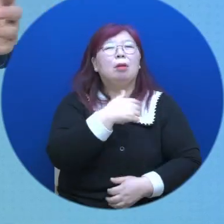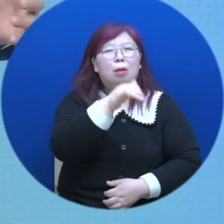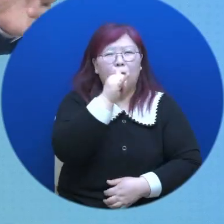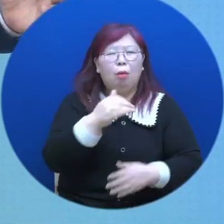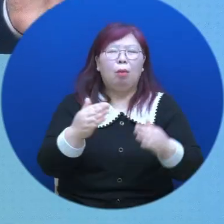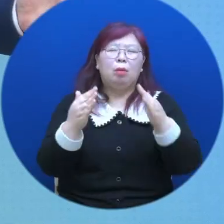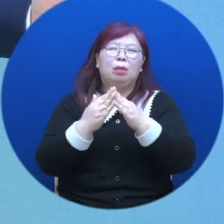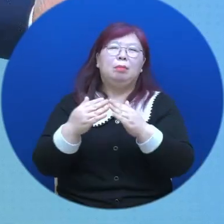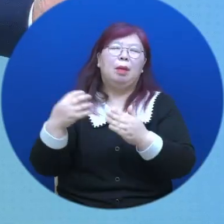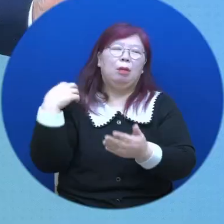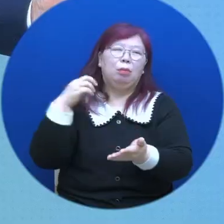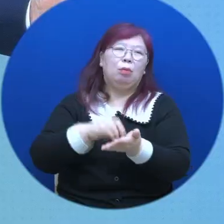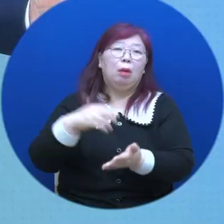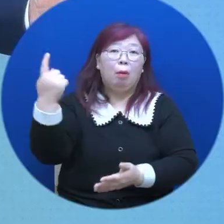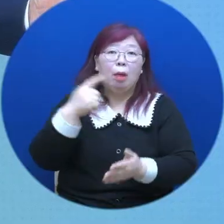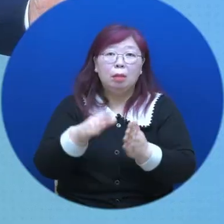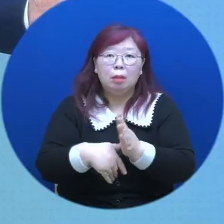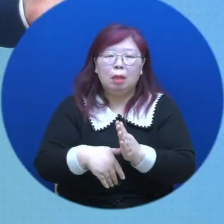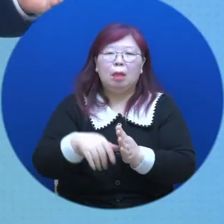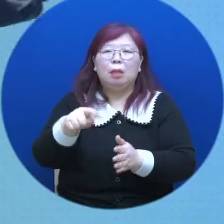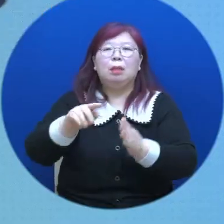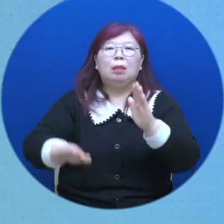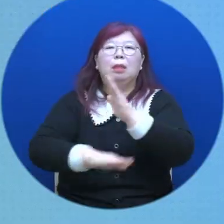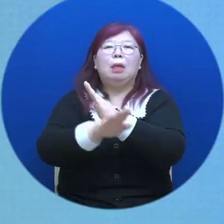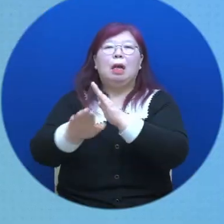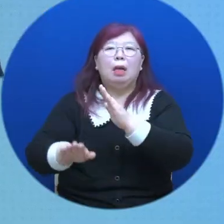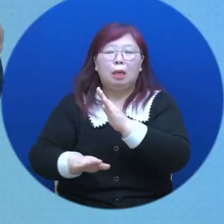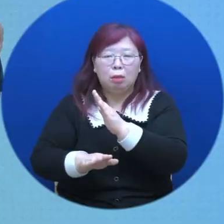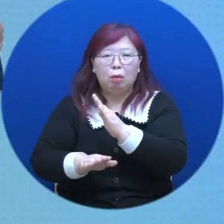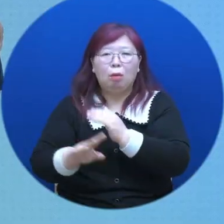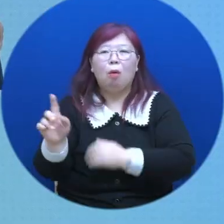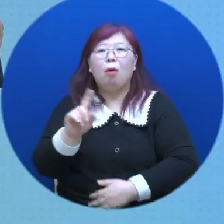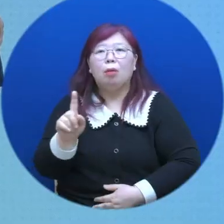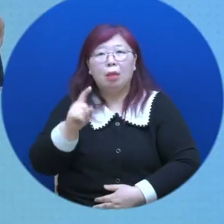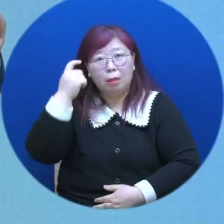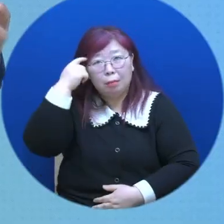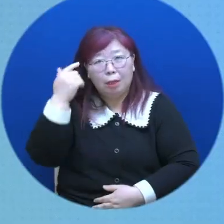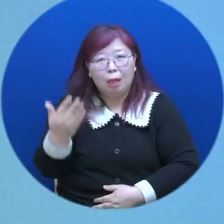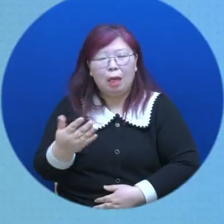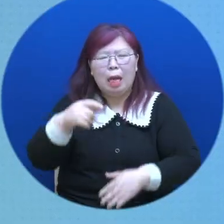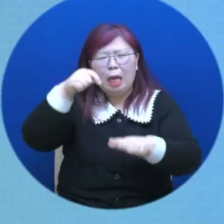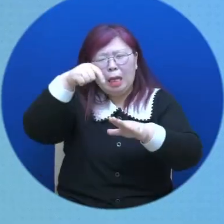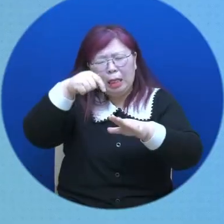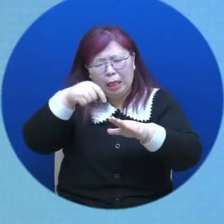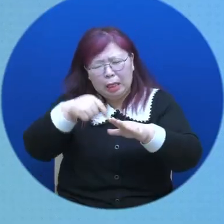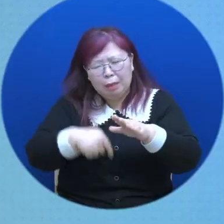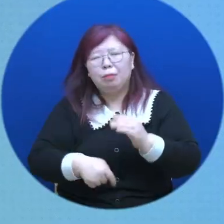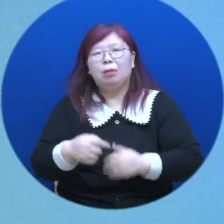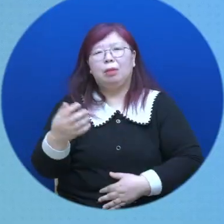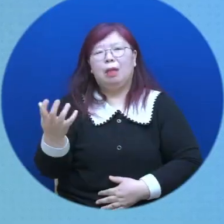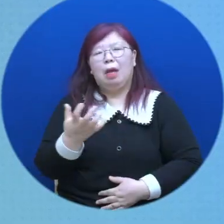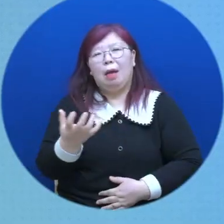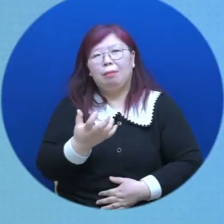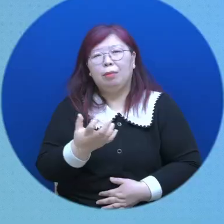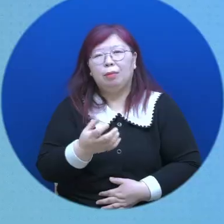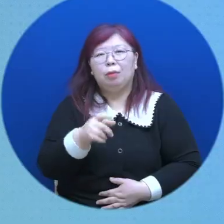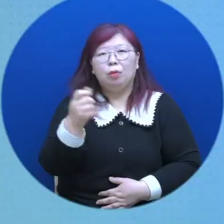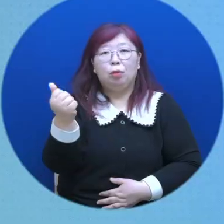가정의 상황은 어땠을까요? 깊은 아픔의 한숨과 피멍든 그 모습을